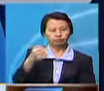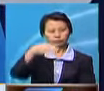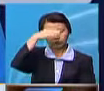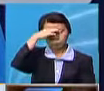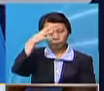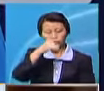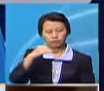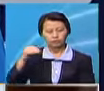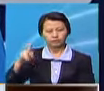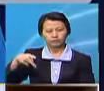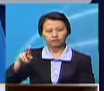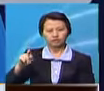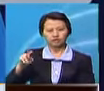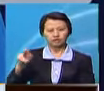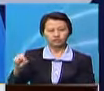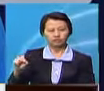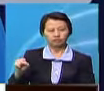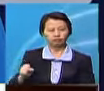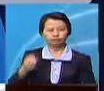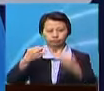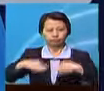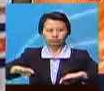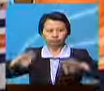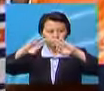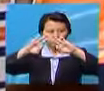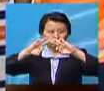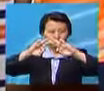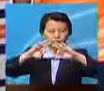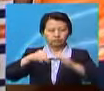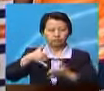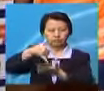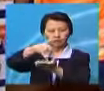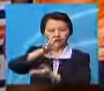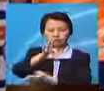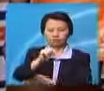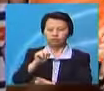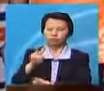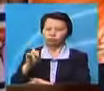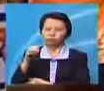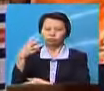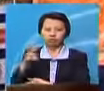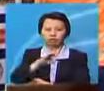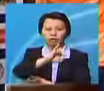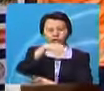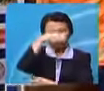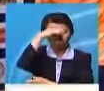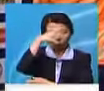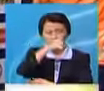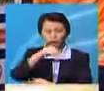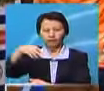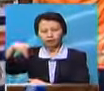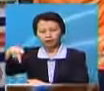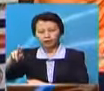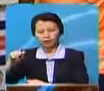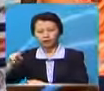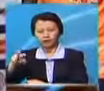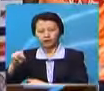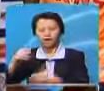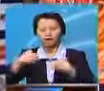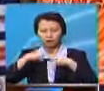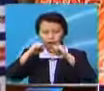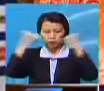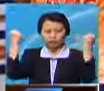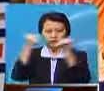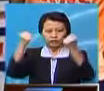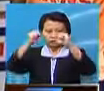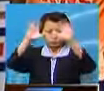PKNS. Perlawanan akhir Super Best Power Piala FA 2016 antara JDT dan PKNS bakal berlangsung di Stadium